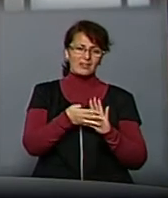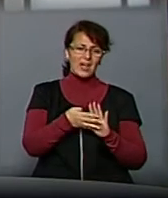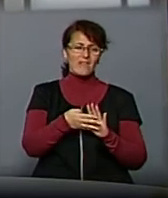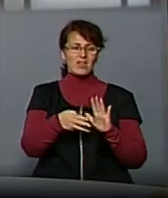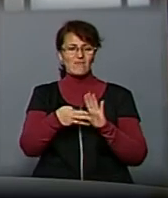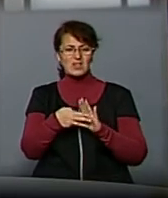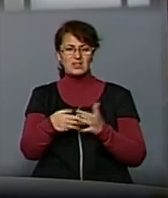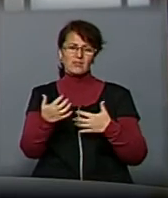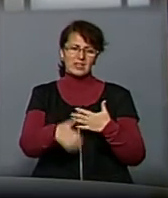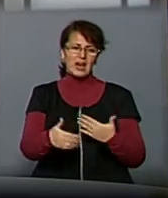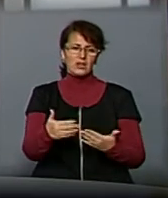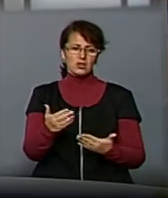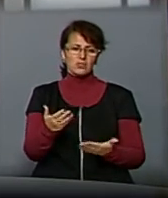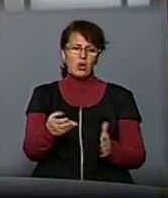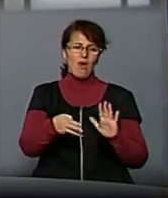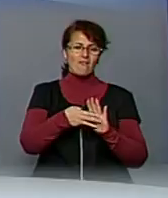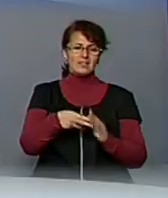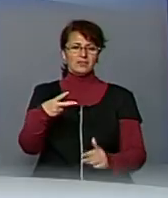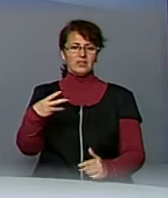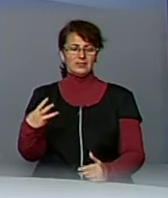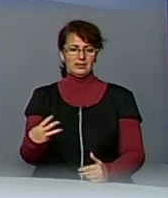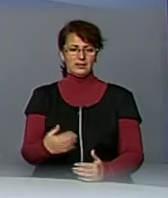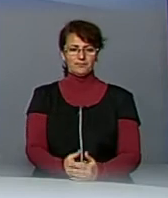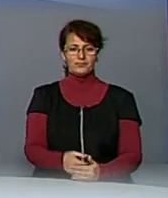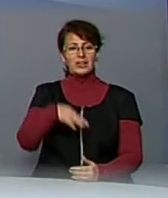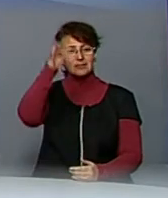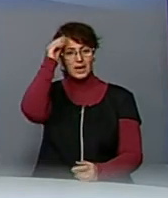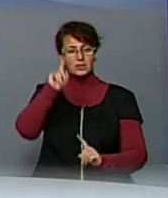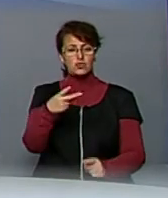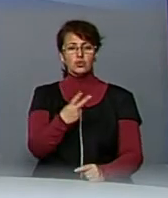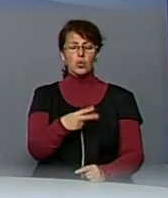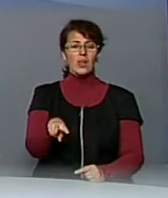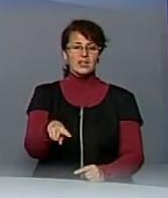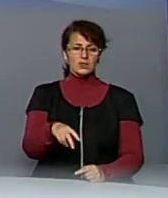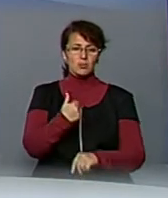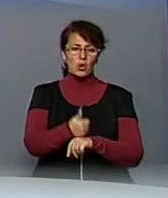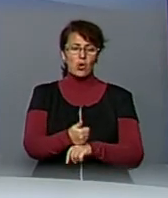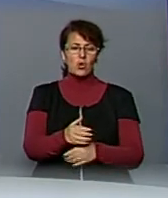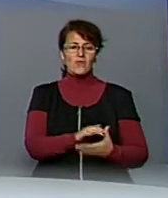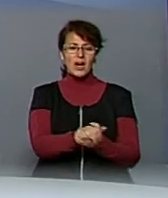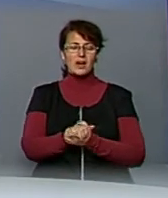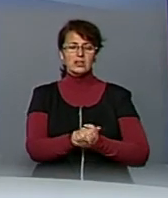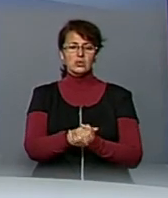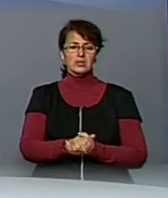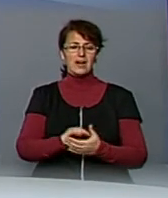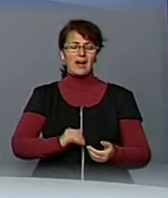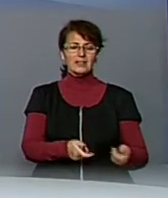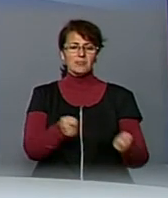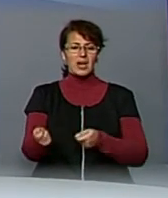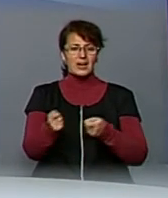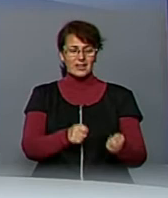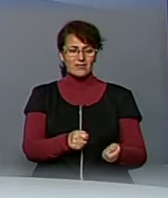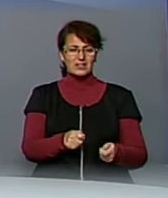на середній вийшов по перевізниках 8,23. Я нагадаю, що 2 листопада голова Асоціації перевізників Львівщини